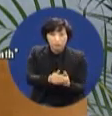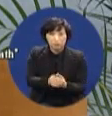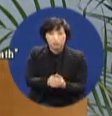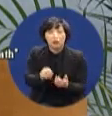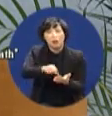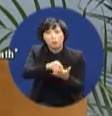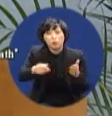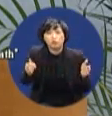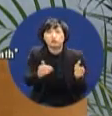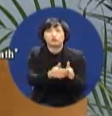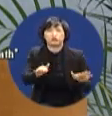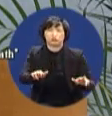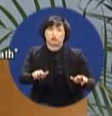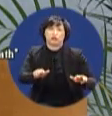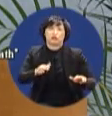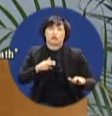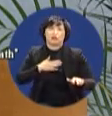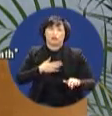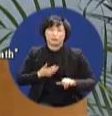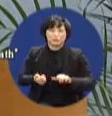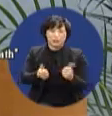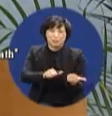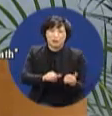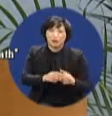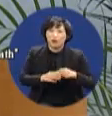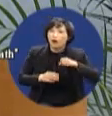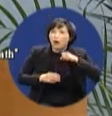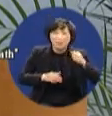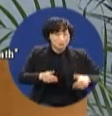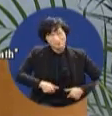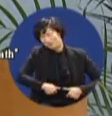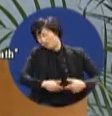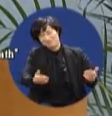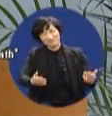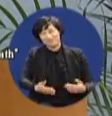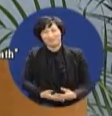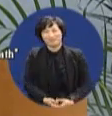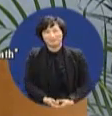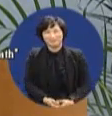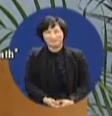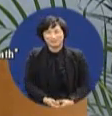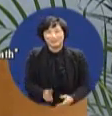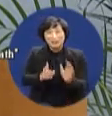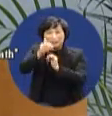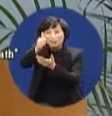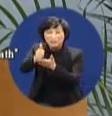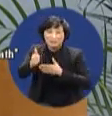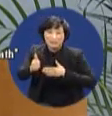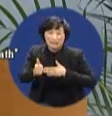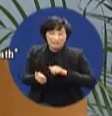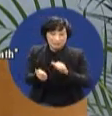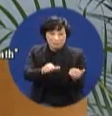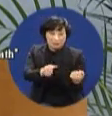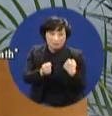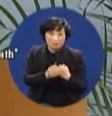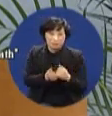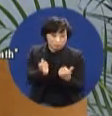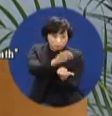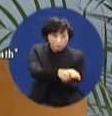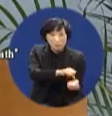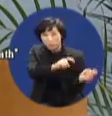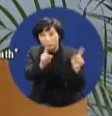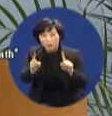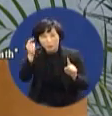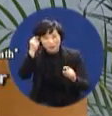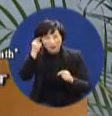갚아줬으니 나는 이제 사망과 얽매여 있을 이유가 없다. 예수님이 사망의 세력, 무덤에서